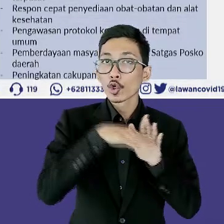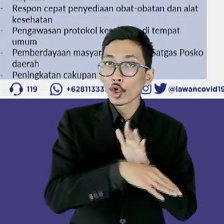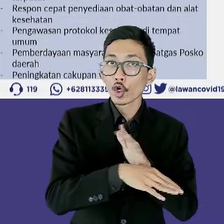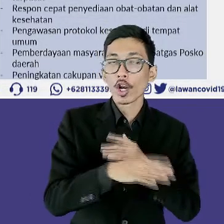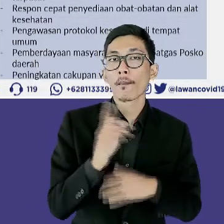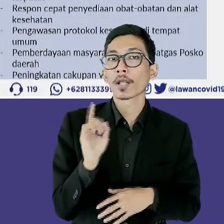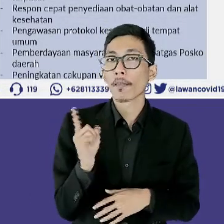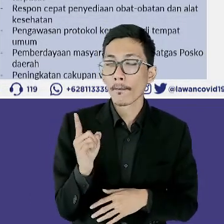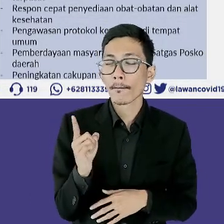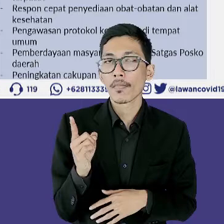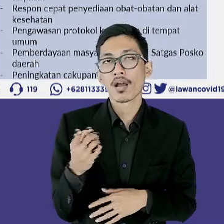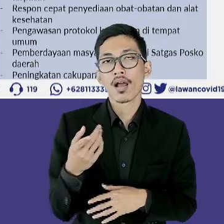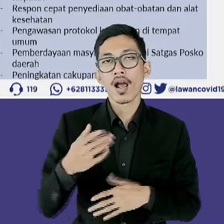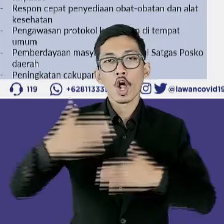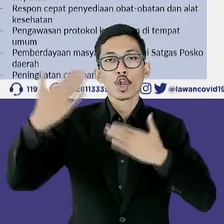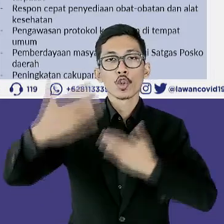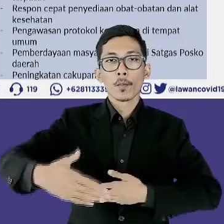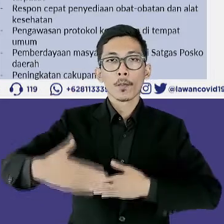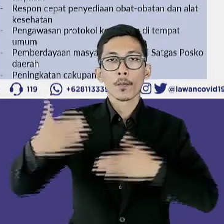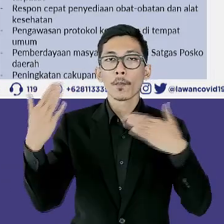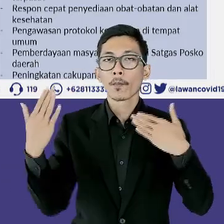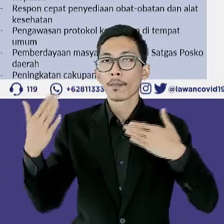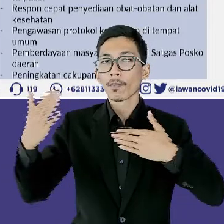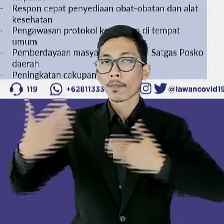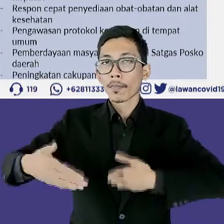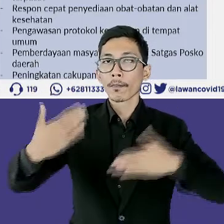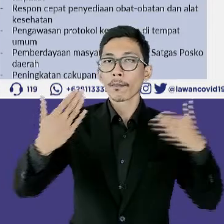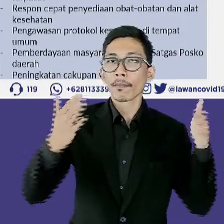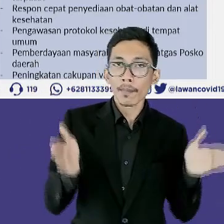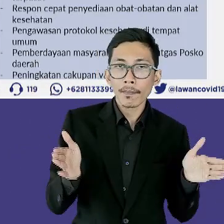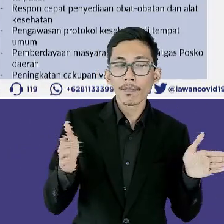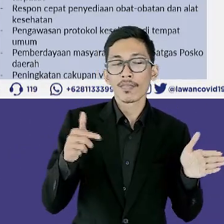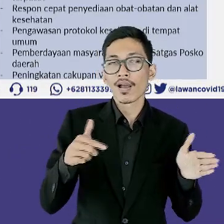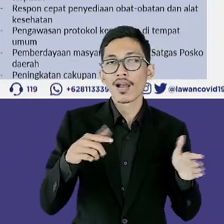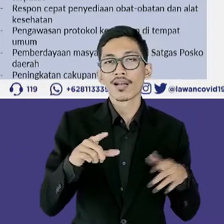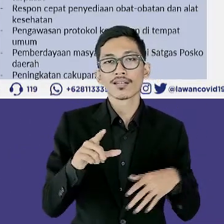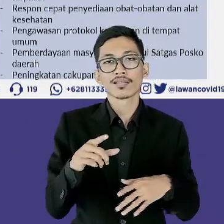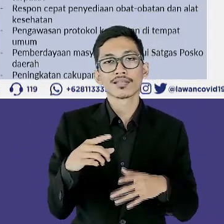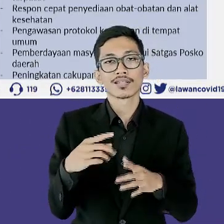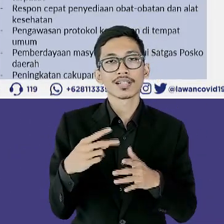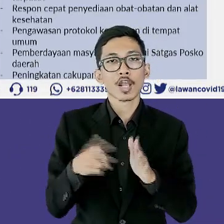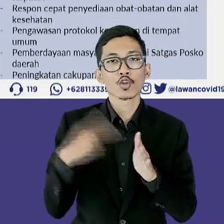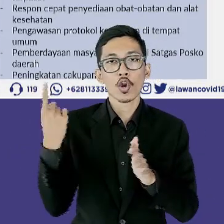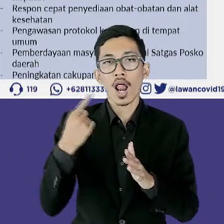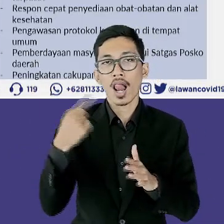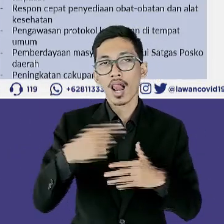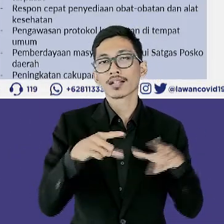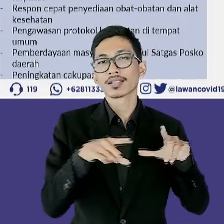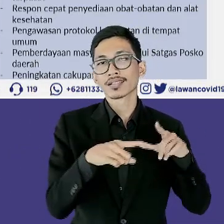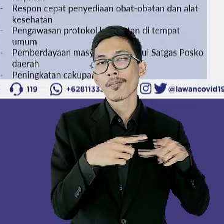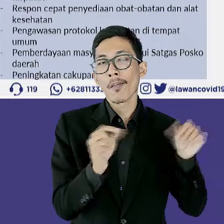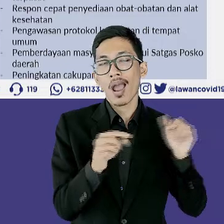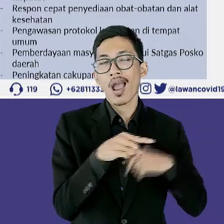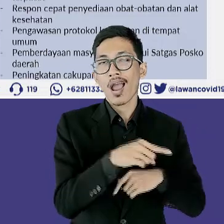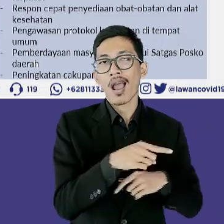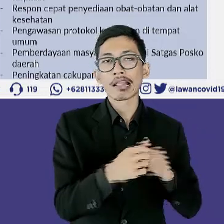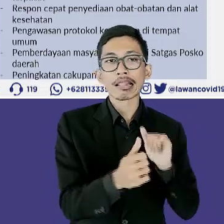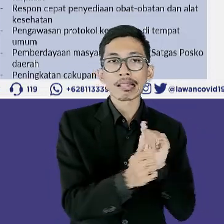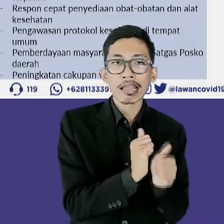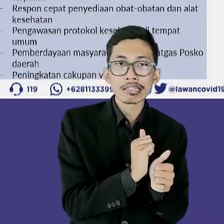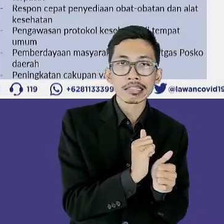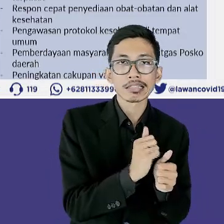menerapkan emergency lockdown tingkat nasional dan meningkatkan cakupan vaksin dan testing.